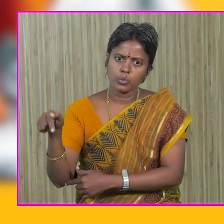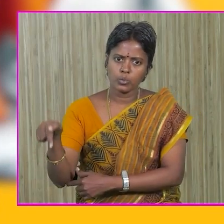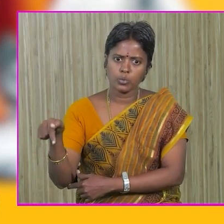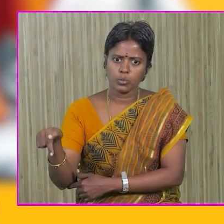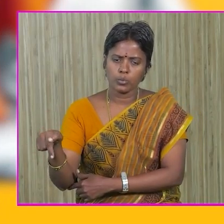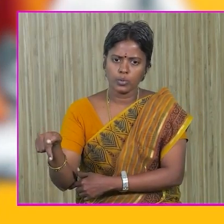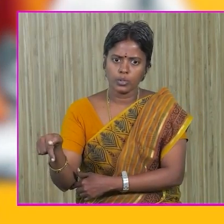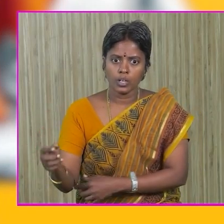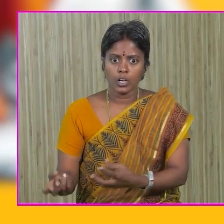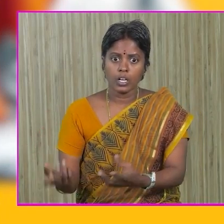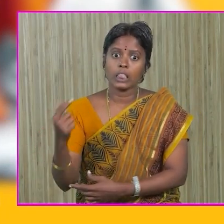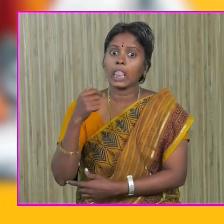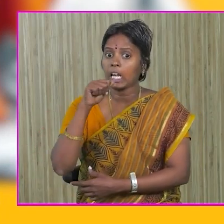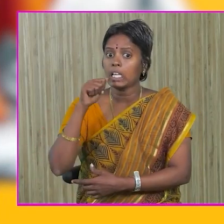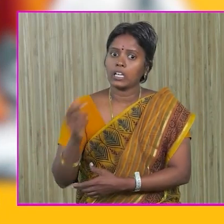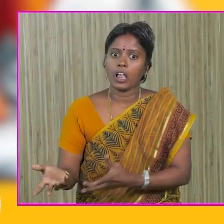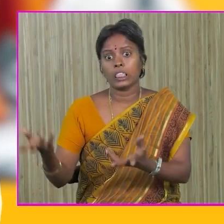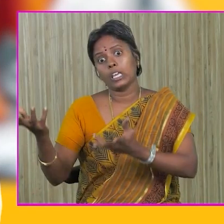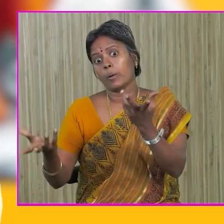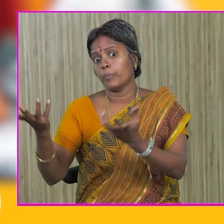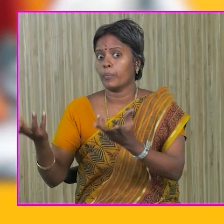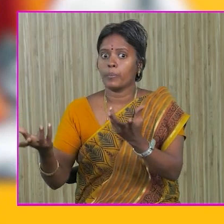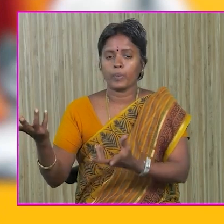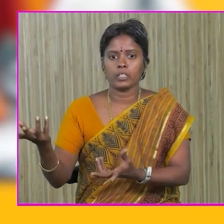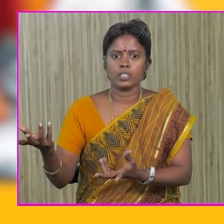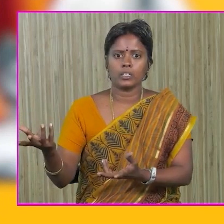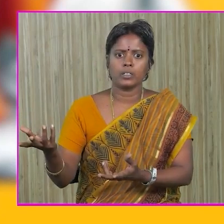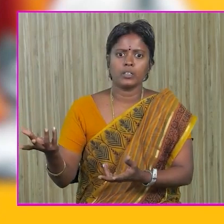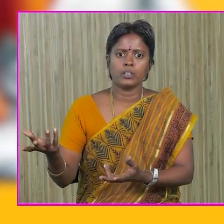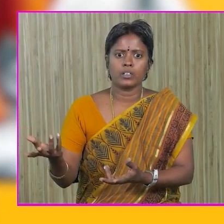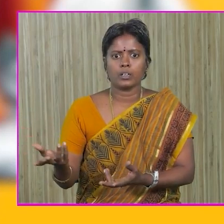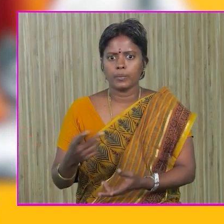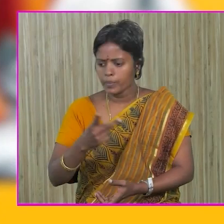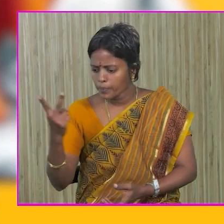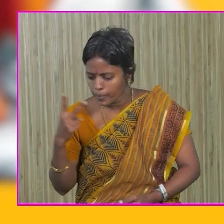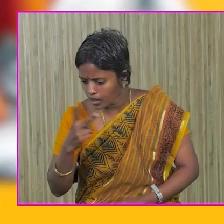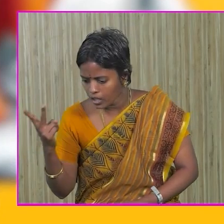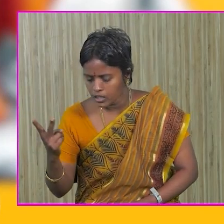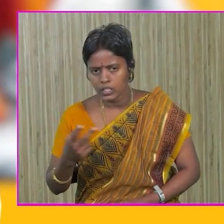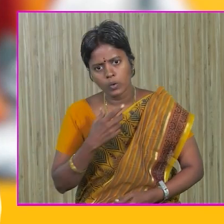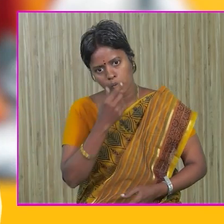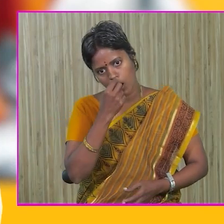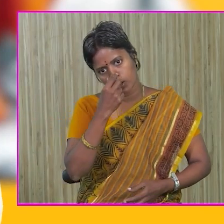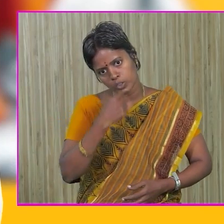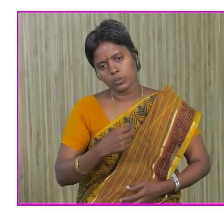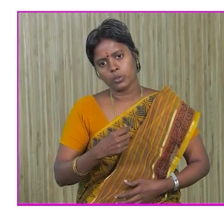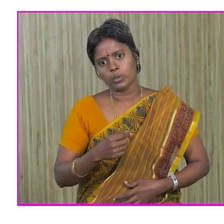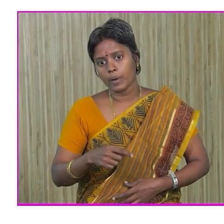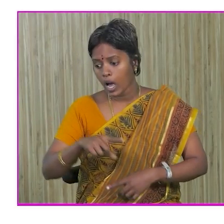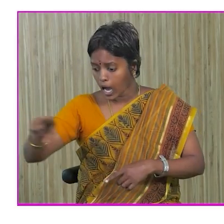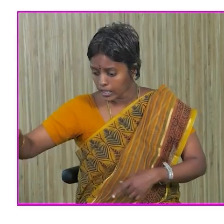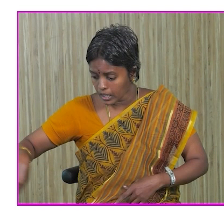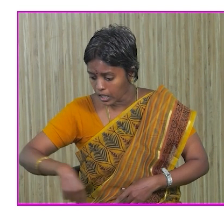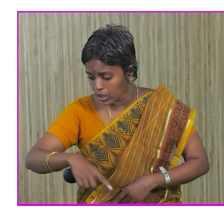உள்ளபோது அந்த குளத்தில் தனக்கு தேவையான உணவை தேடி வாழ்ந்து கொள்ளும். ஆனால் அதே குளத்தில்